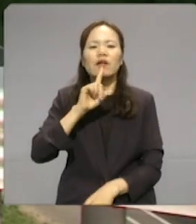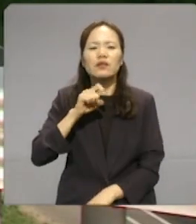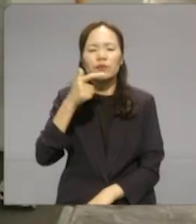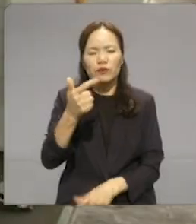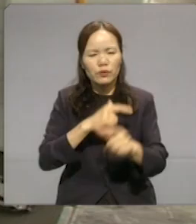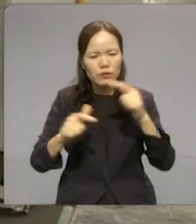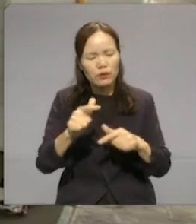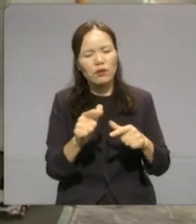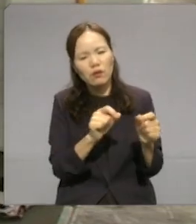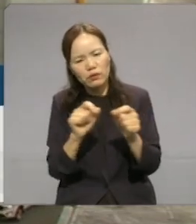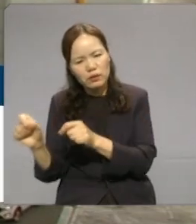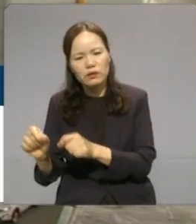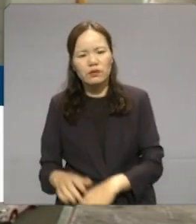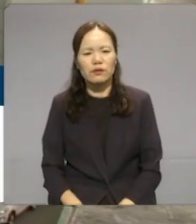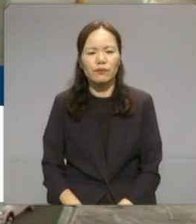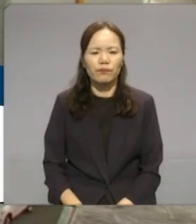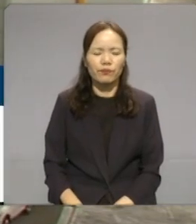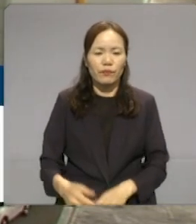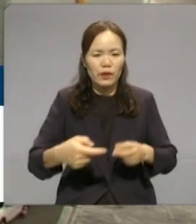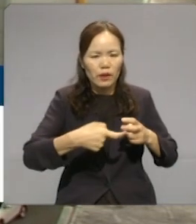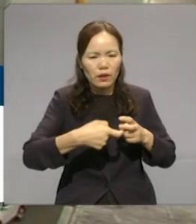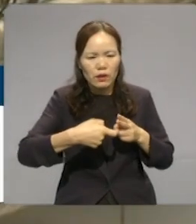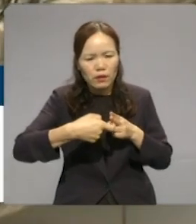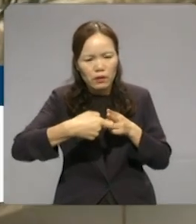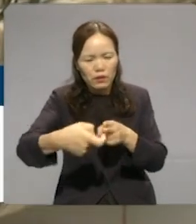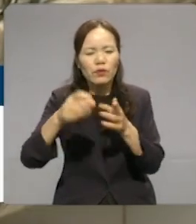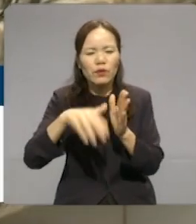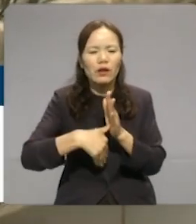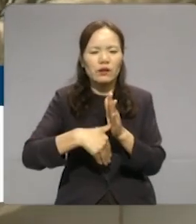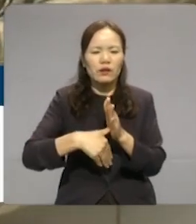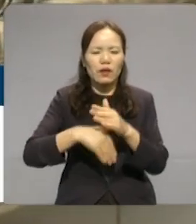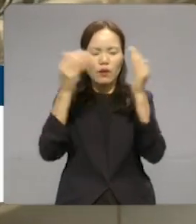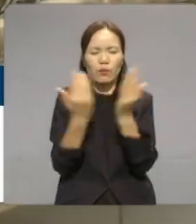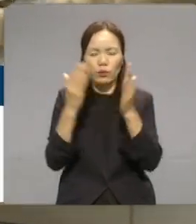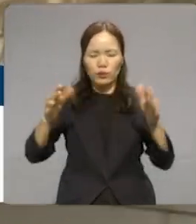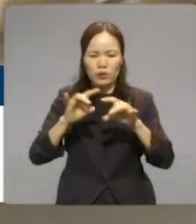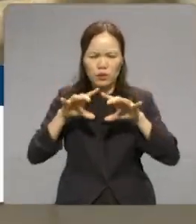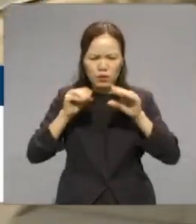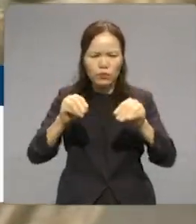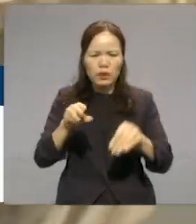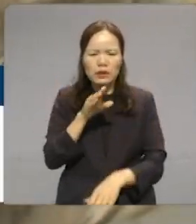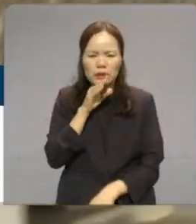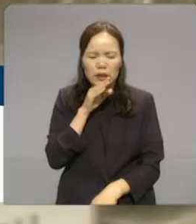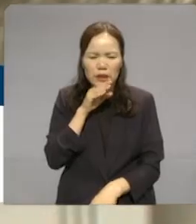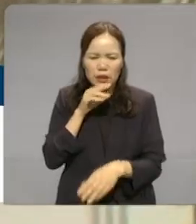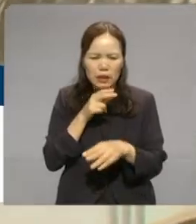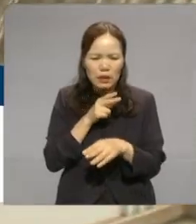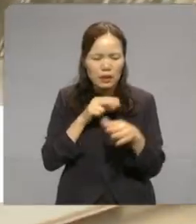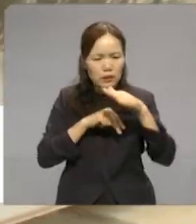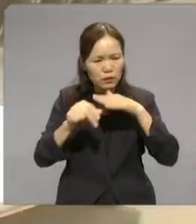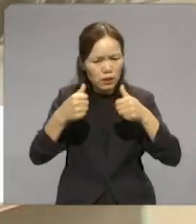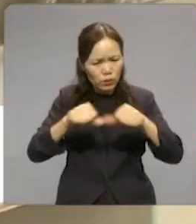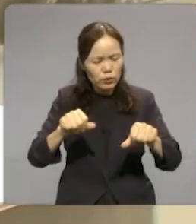소요됐습니다. 이 거는 과정에서 이제 전 구간 반전이 돼가지고 실제로 그 차고 장난 거는 20분이었었는데